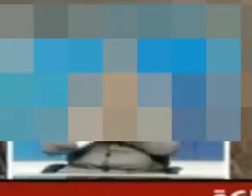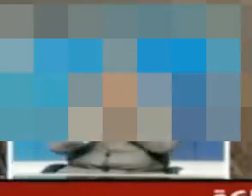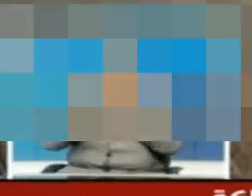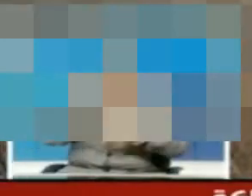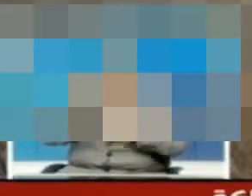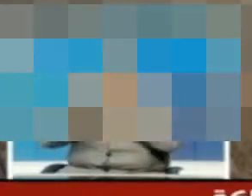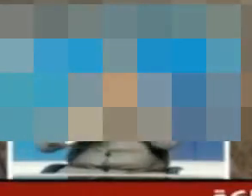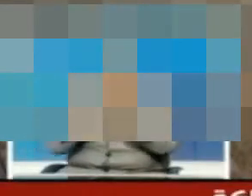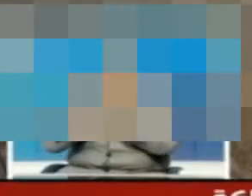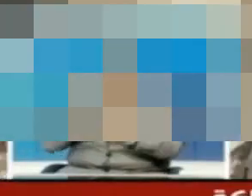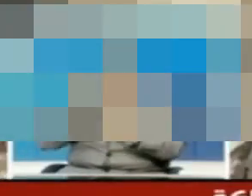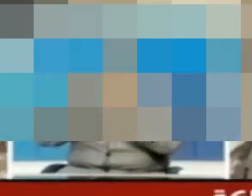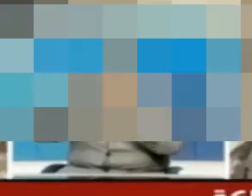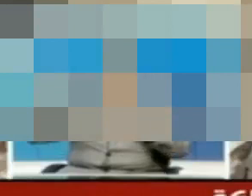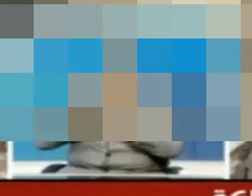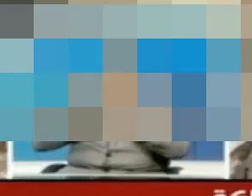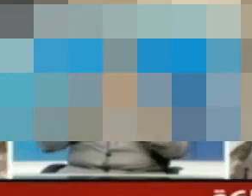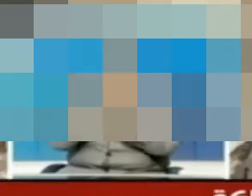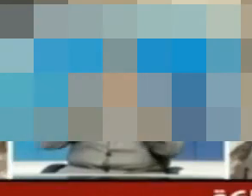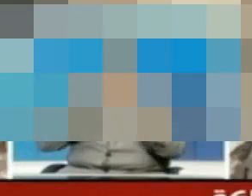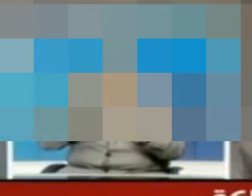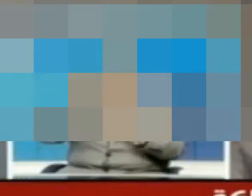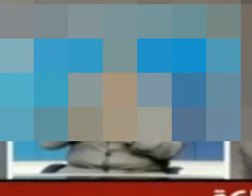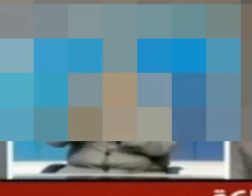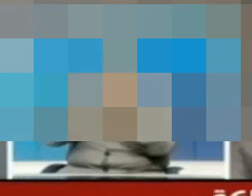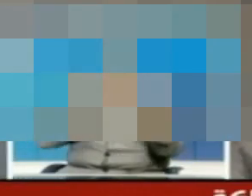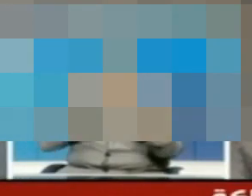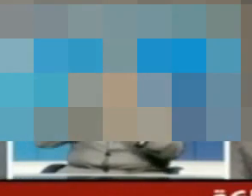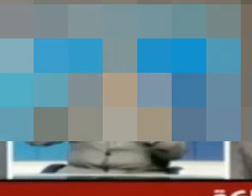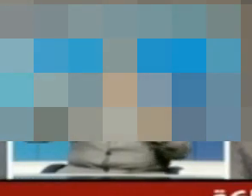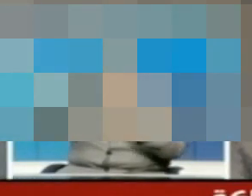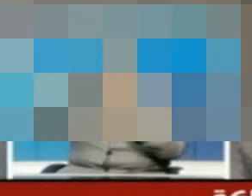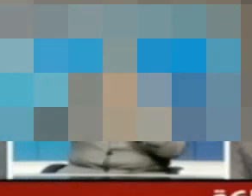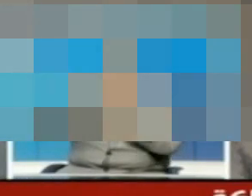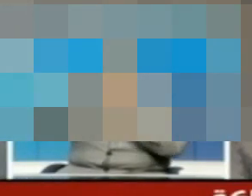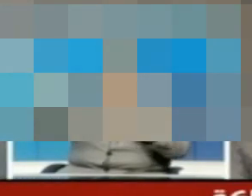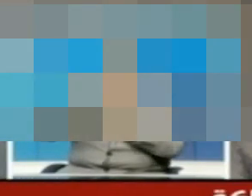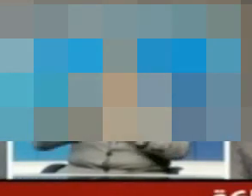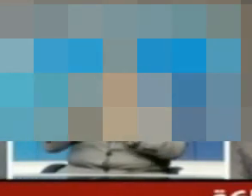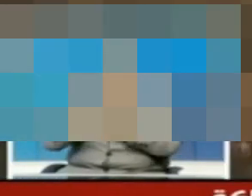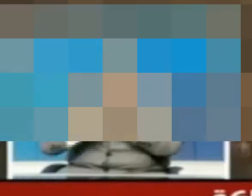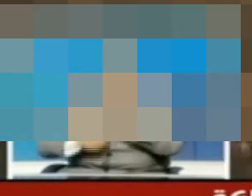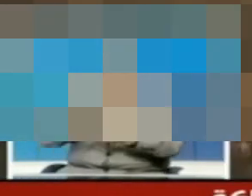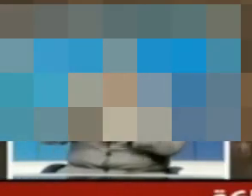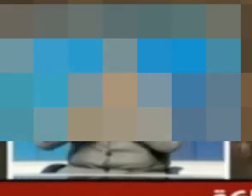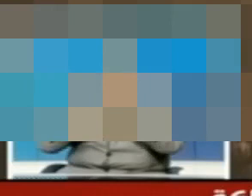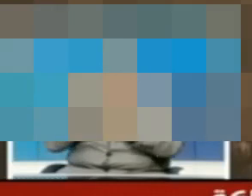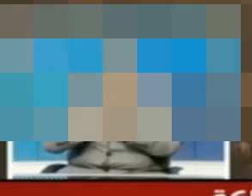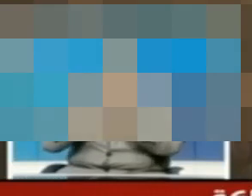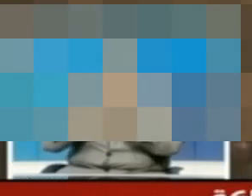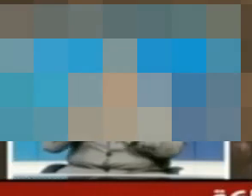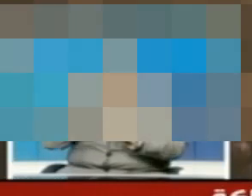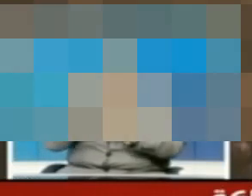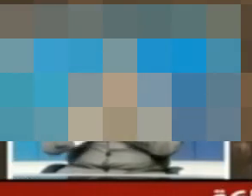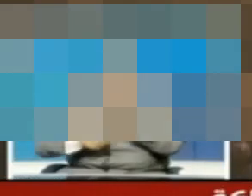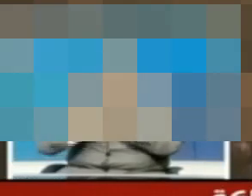وطأة دوي الانفجارات وأصوات القصف والطيارات التي تحوم بنذر موت وشيك. وفيما